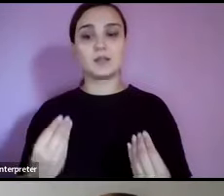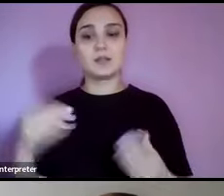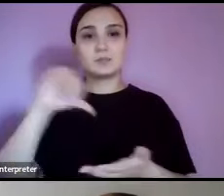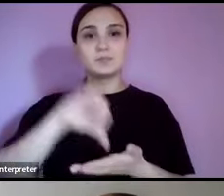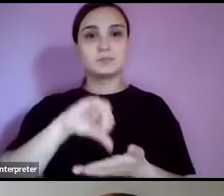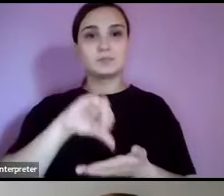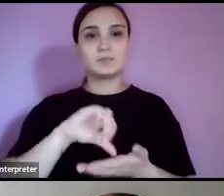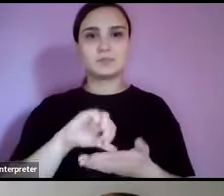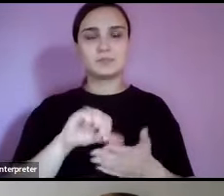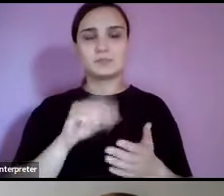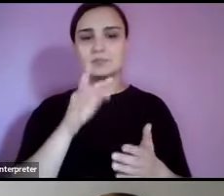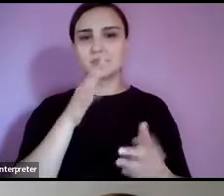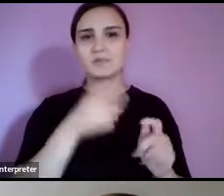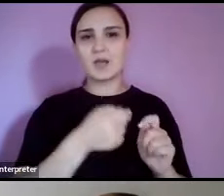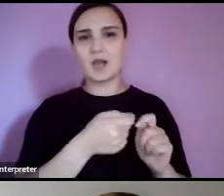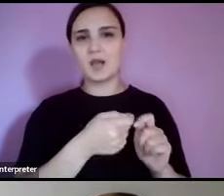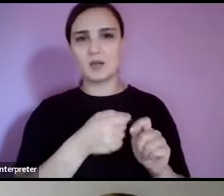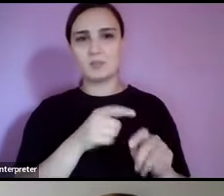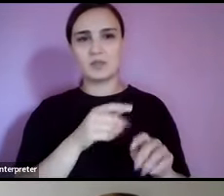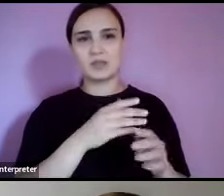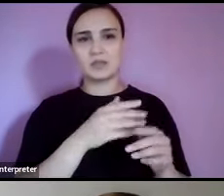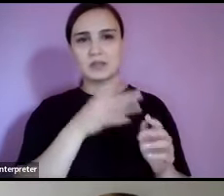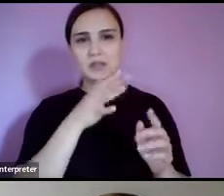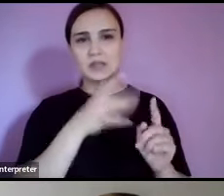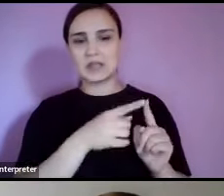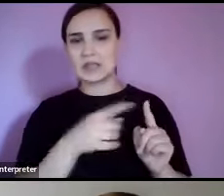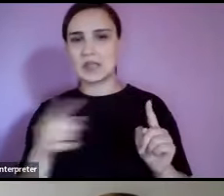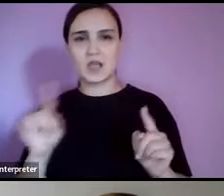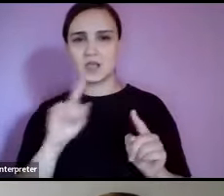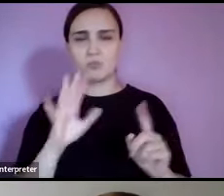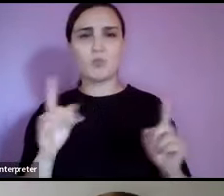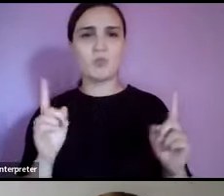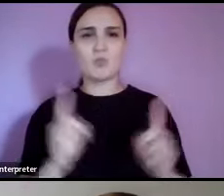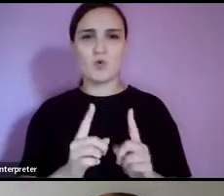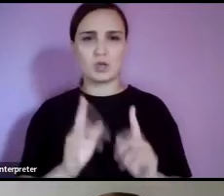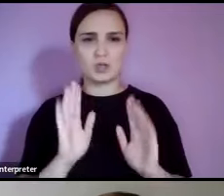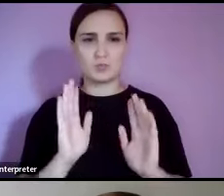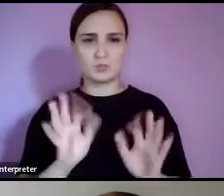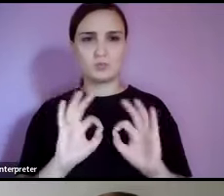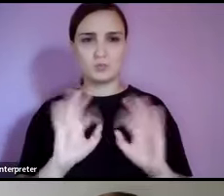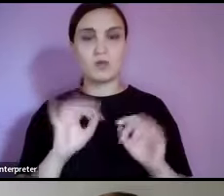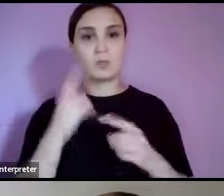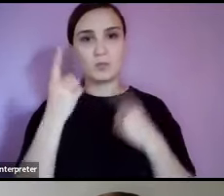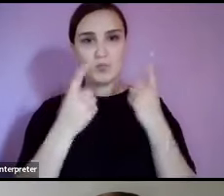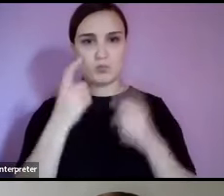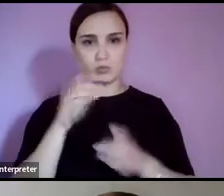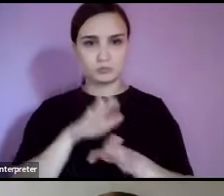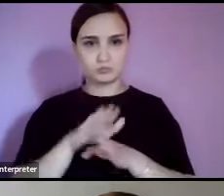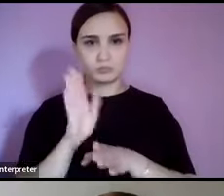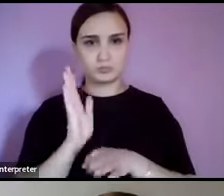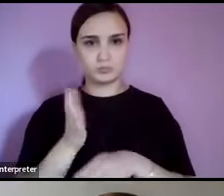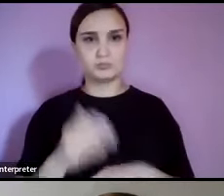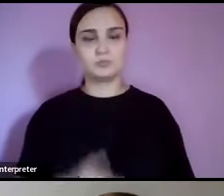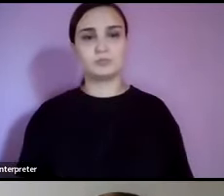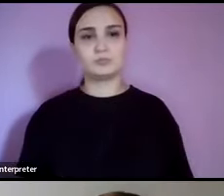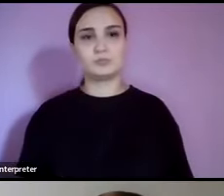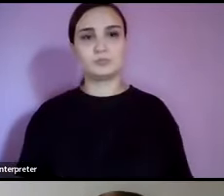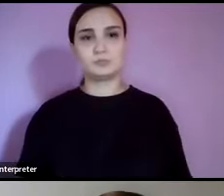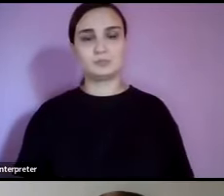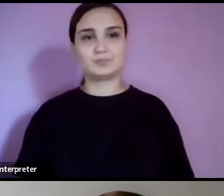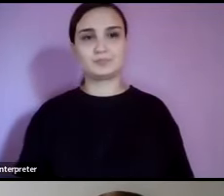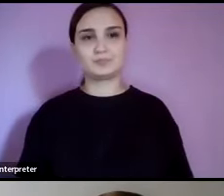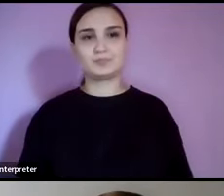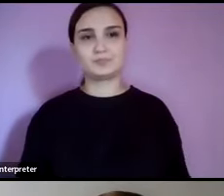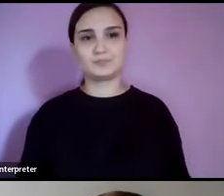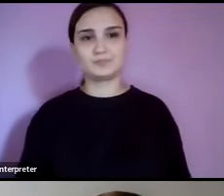გატვეთ ხანძლივი, საკმაოდ ისეთი მოკლე მოცულობის იქნება, მაგრამ ინფორმატიული. This is a time of year